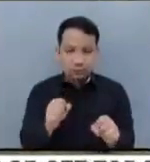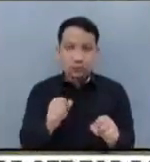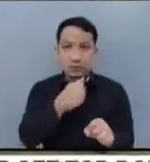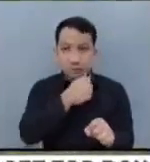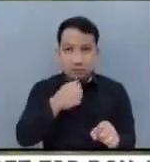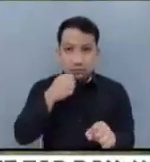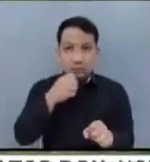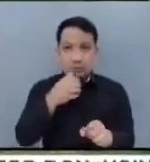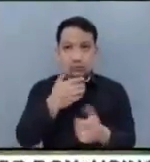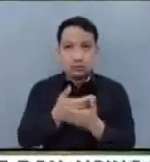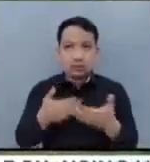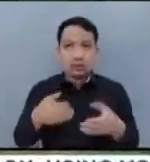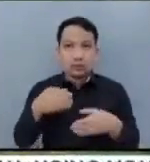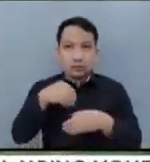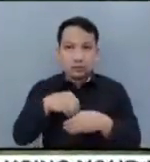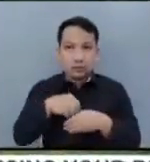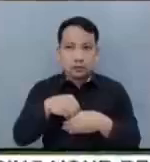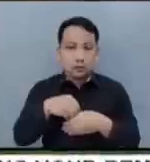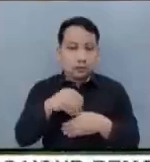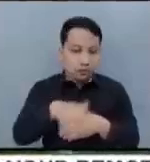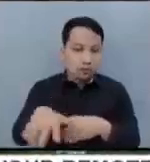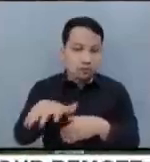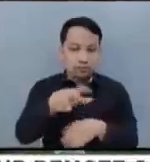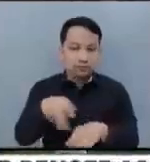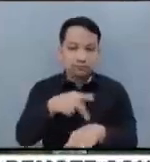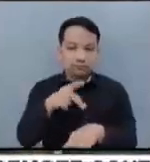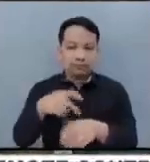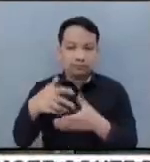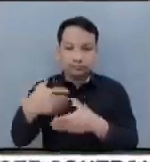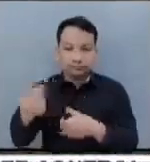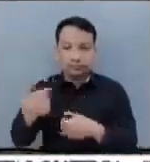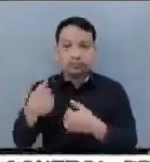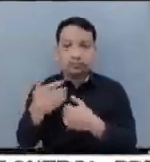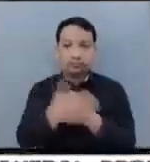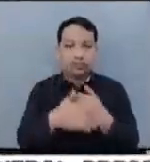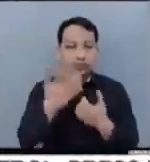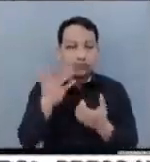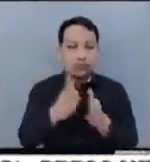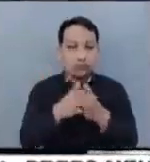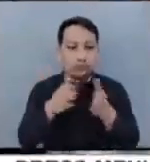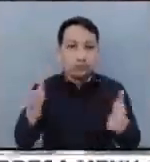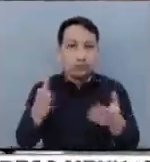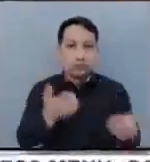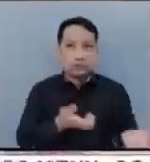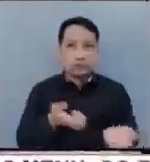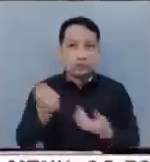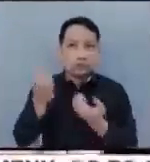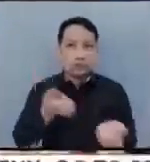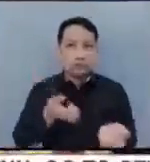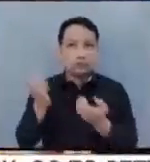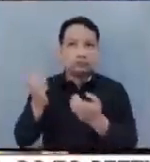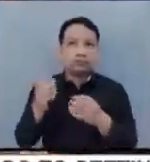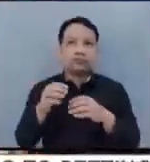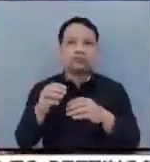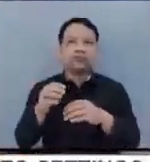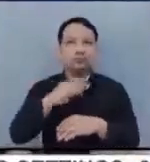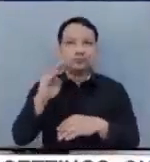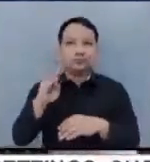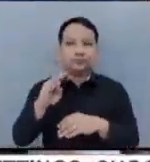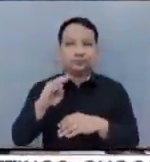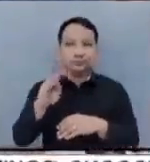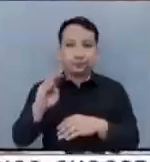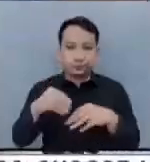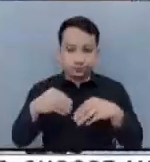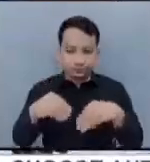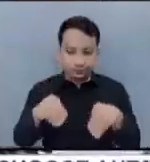sa loob at labas ng bansa para mapalawak pang export market ng Pilipinas. Bilang bahagi naman ng World Food Day, namahagi ang